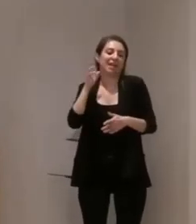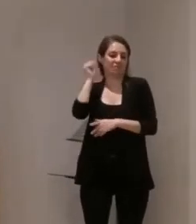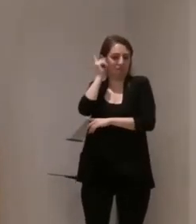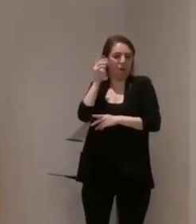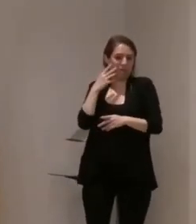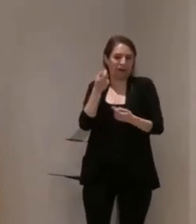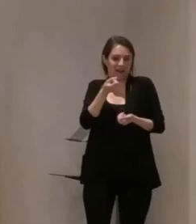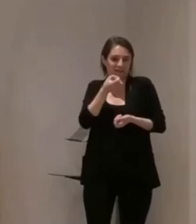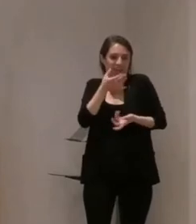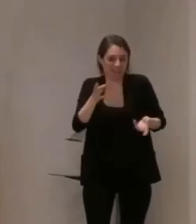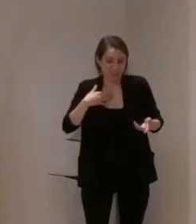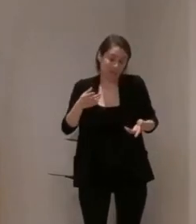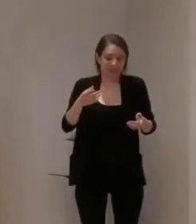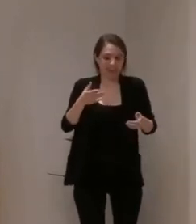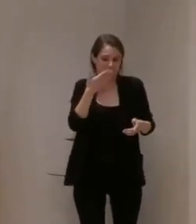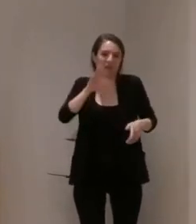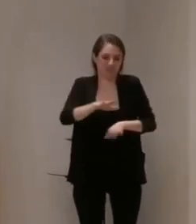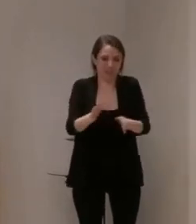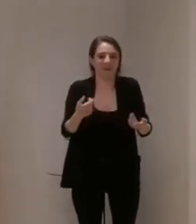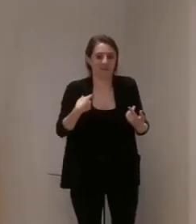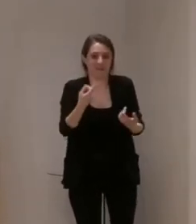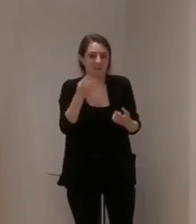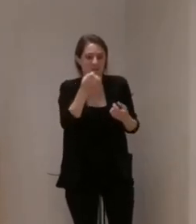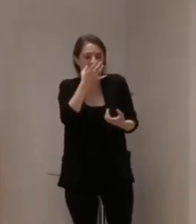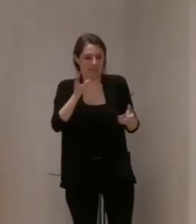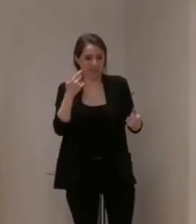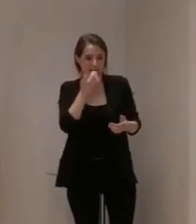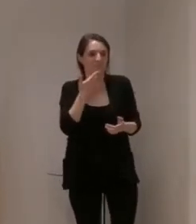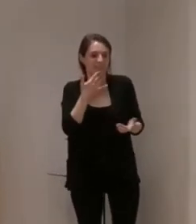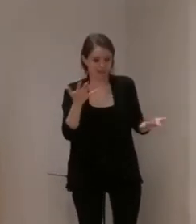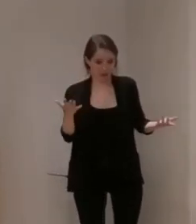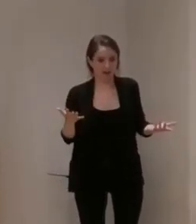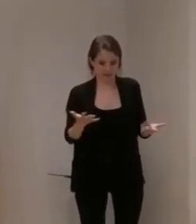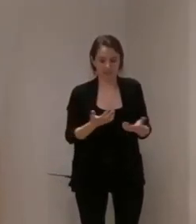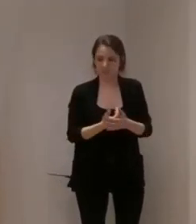més oportú en dies com aquests, però no portava a posar-la.